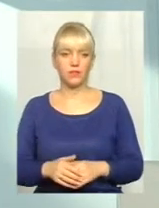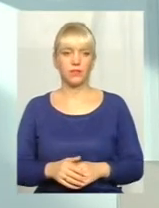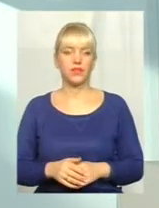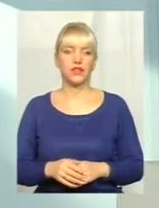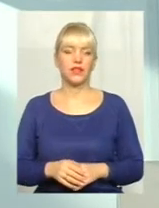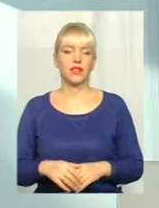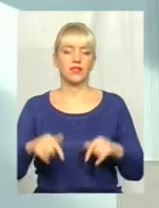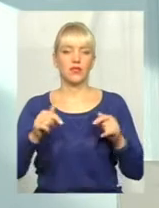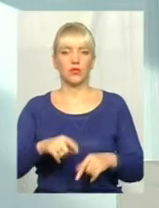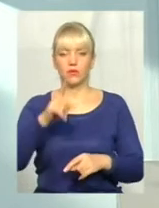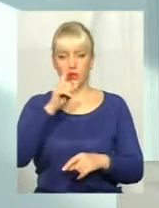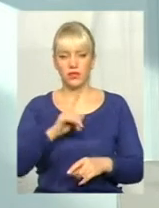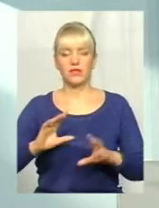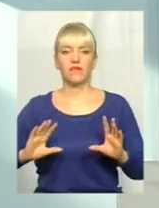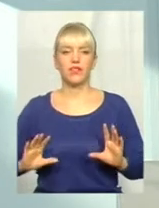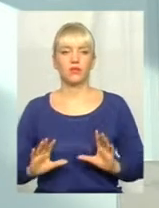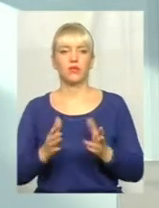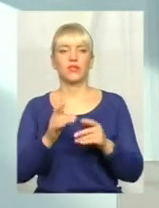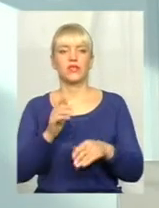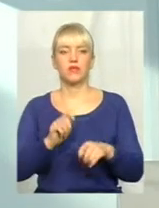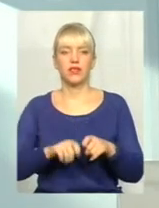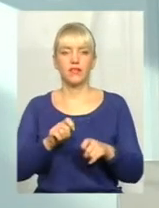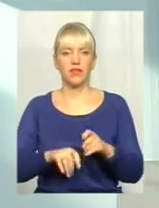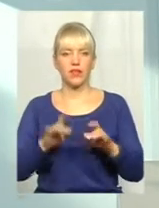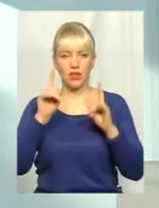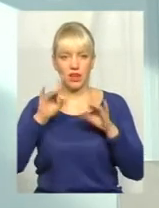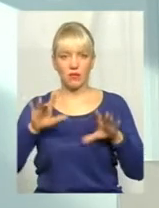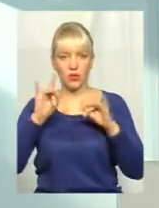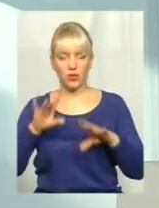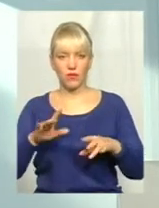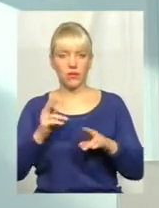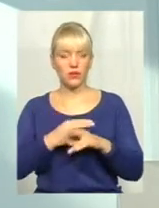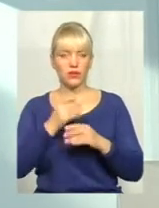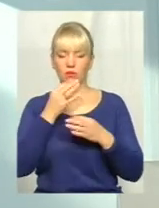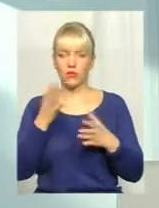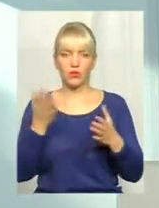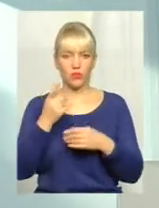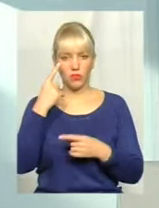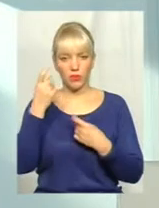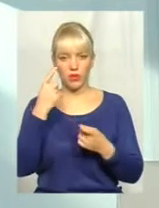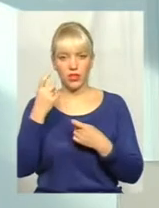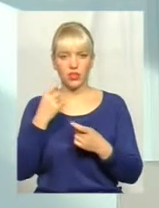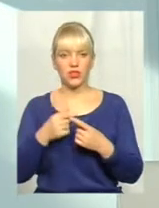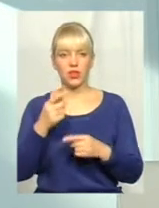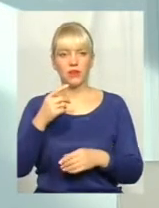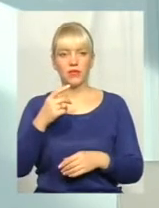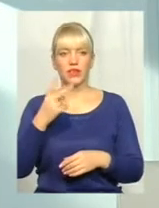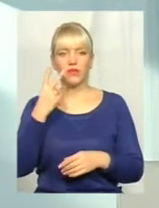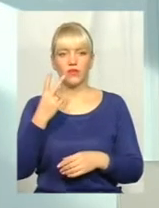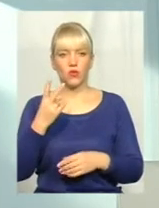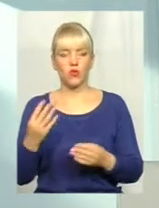цього місяця відбулися перевірки раптові, без будь-якого попереднього повідомлення двох доволі таки